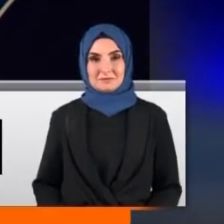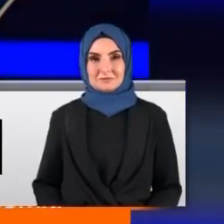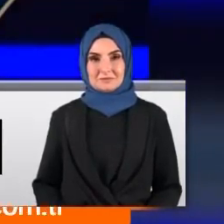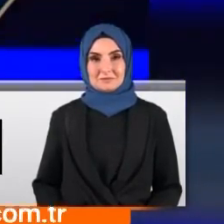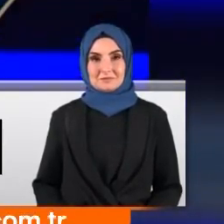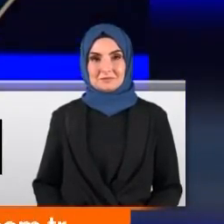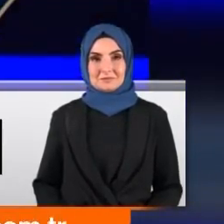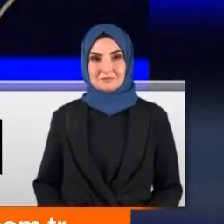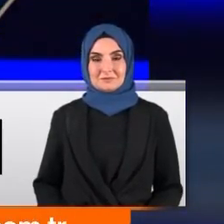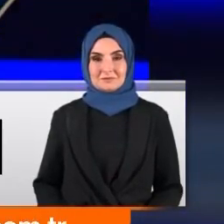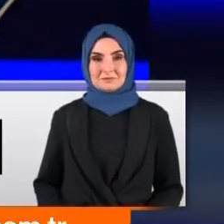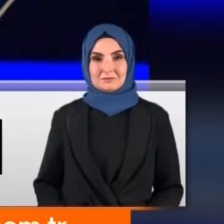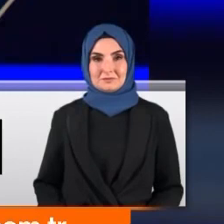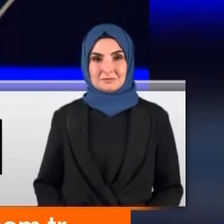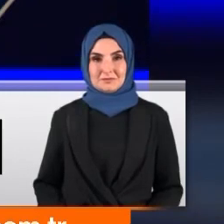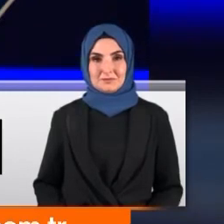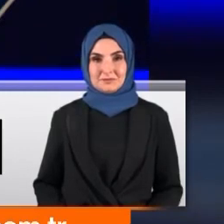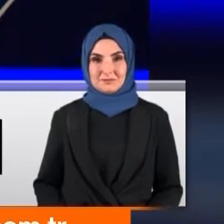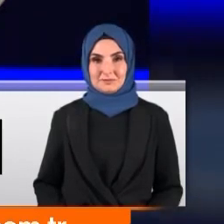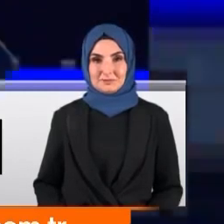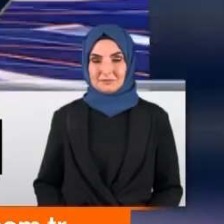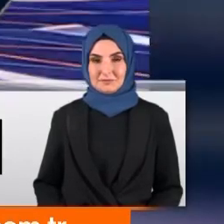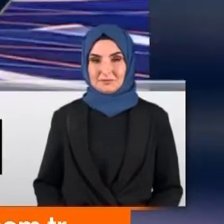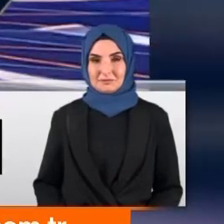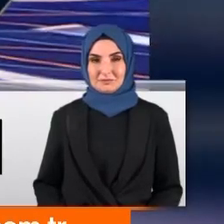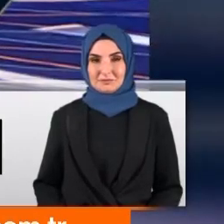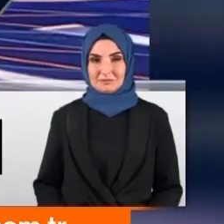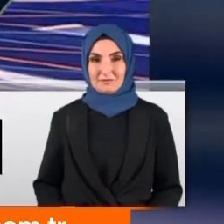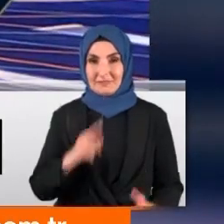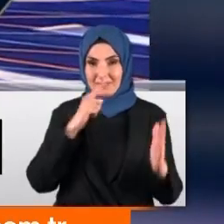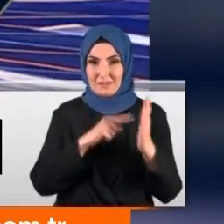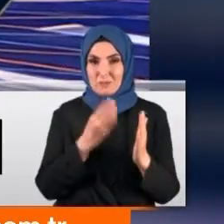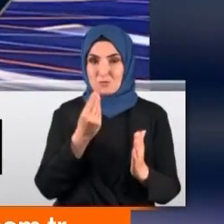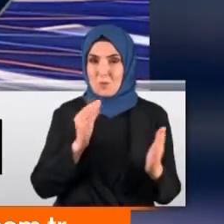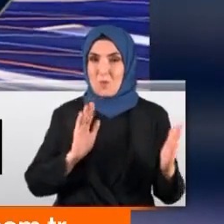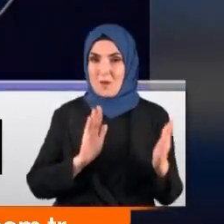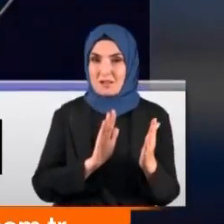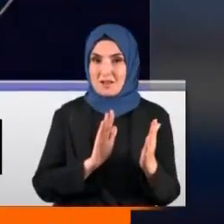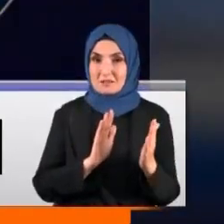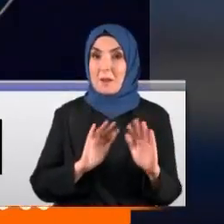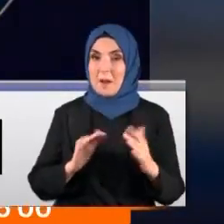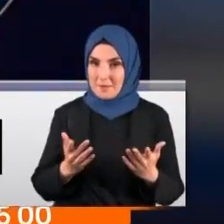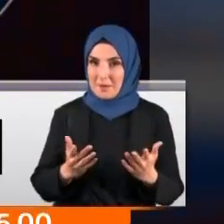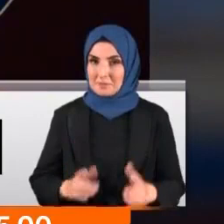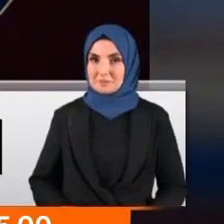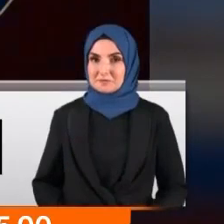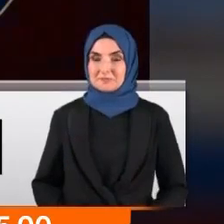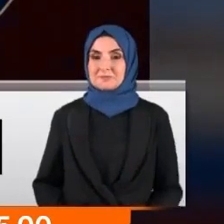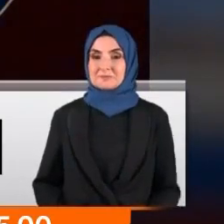sözlerini öğrenmesinin büyük faydası olduğunu söylemiştir. Hedefine çok yaklaşmıştı ama...